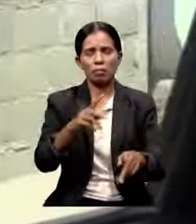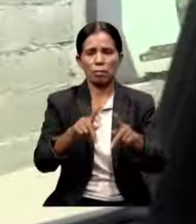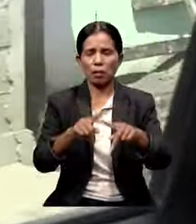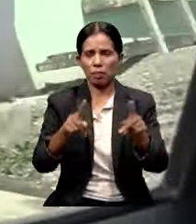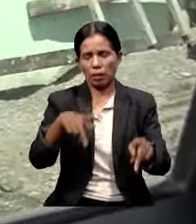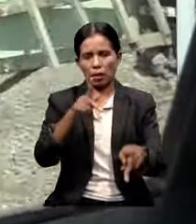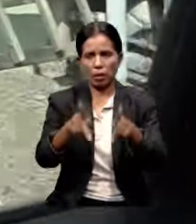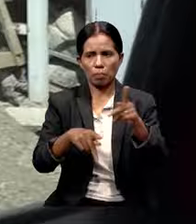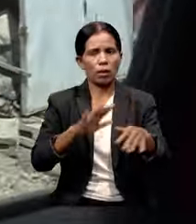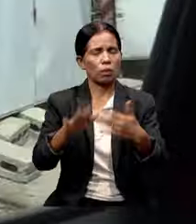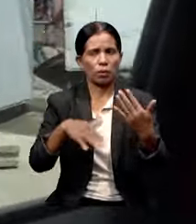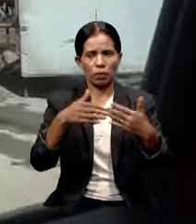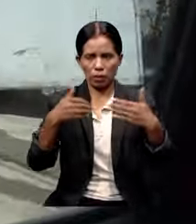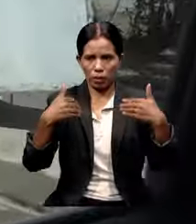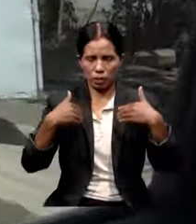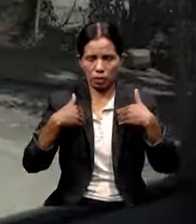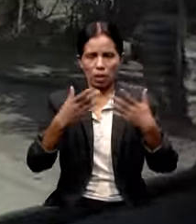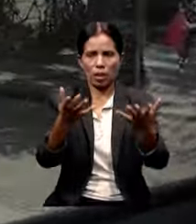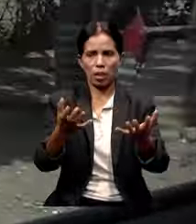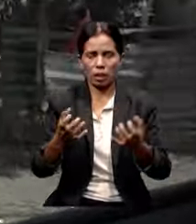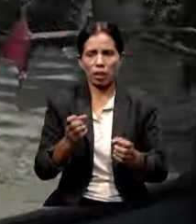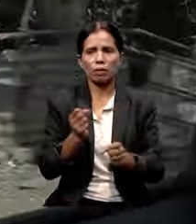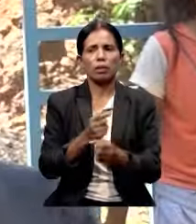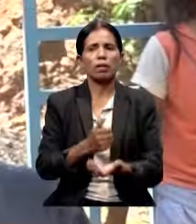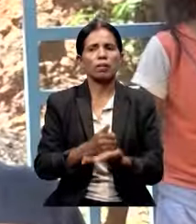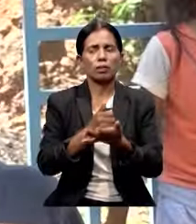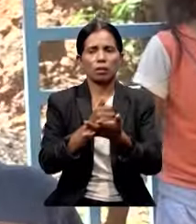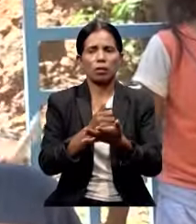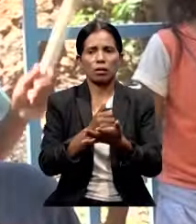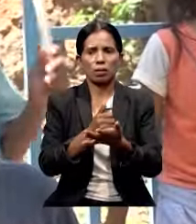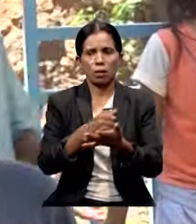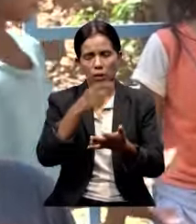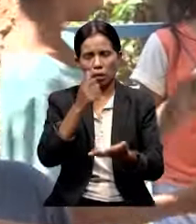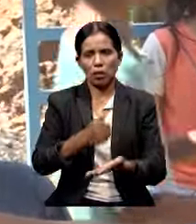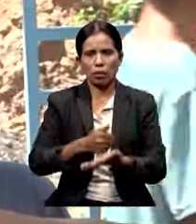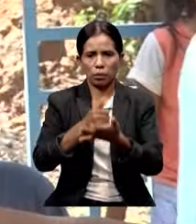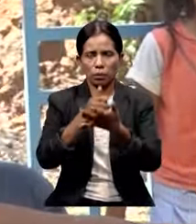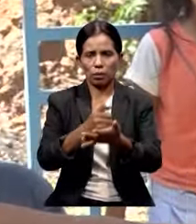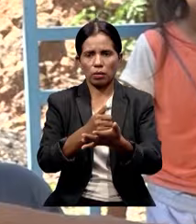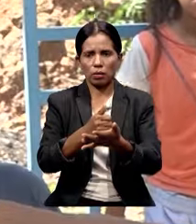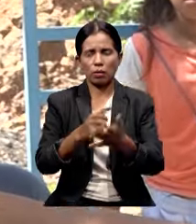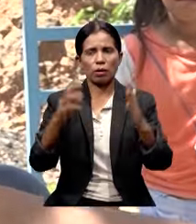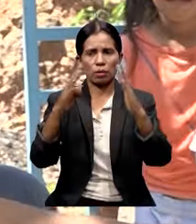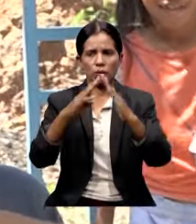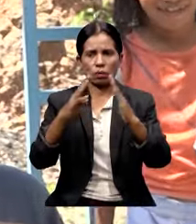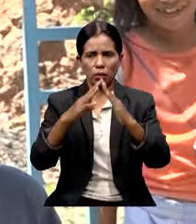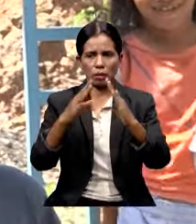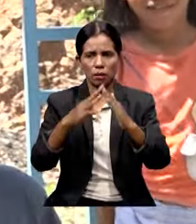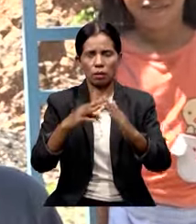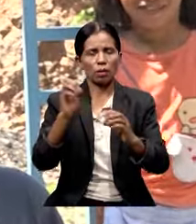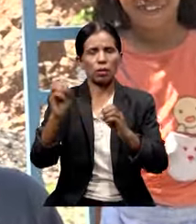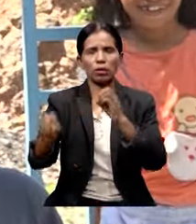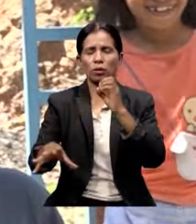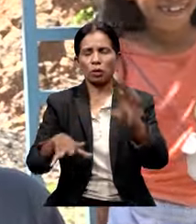ba mayoria ihana inisiativa tu ensa tama tambani ni umalara ni